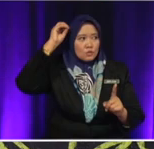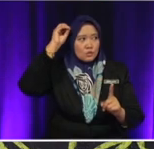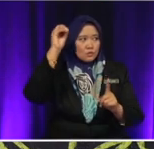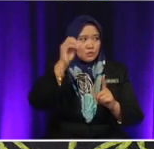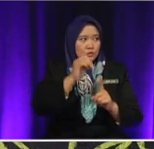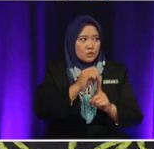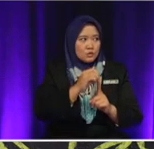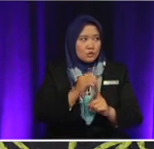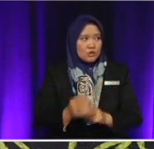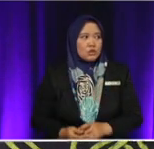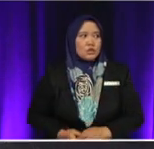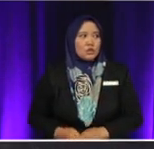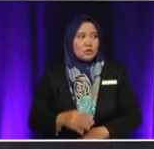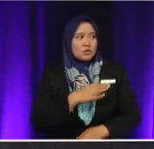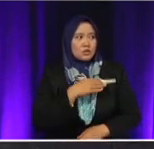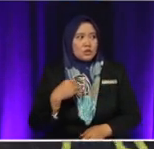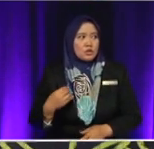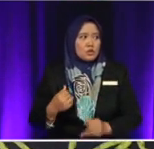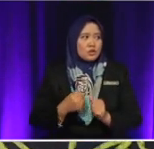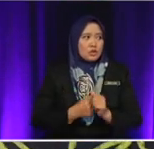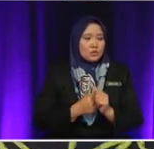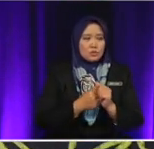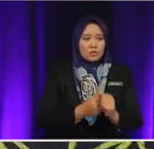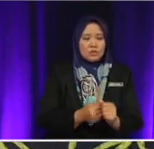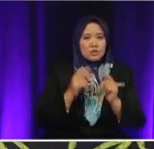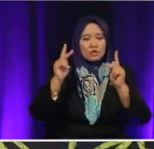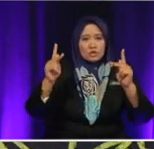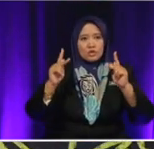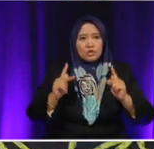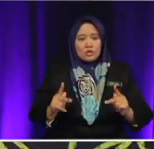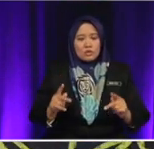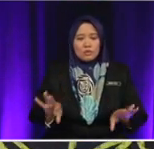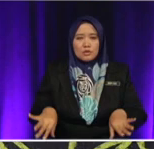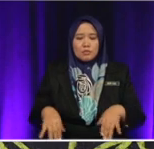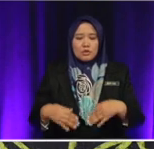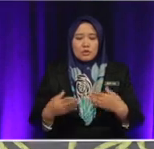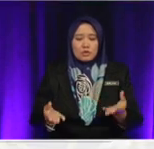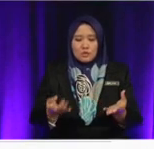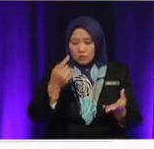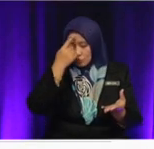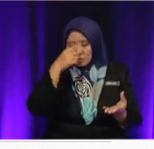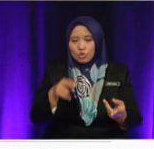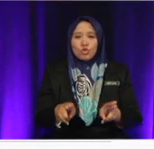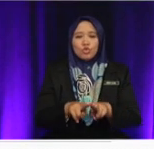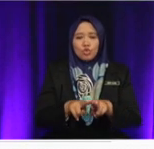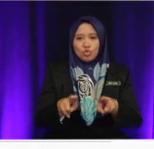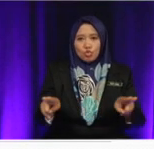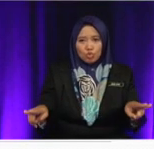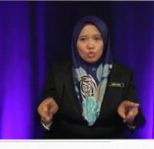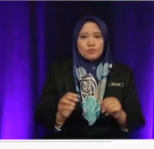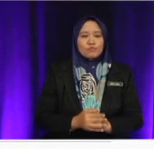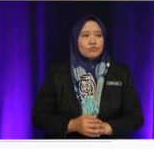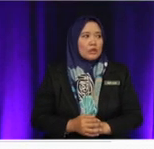spesifik diikuti kaedah mengukur keputusan. Yang kedua ialah kenal pasti masalah